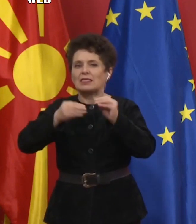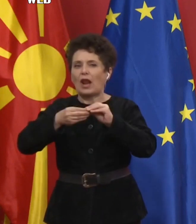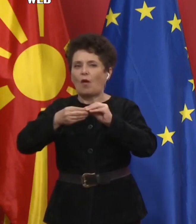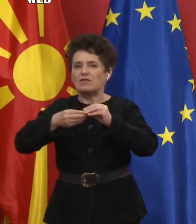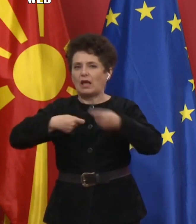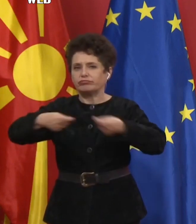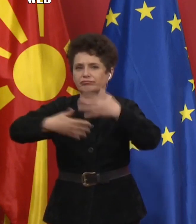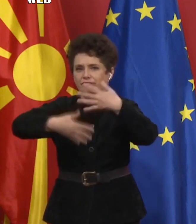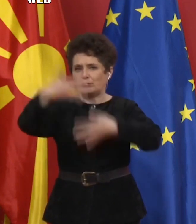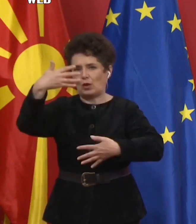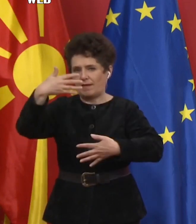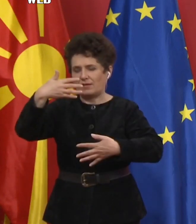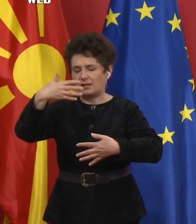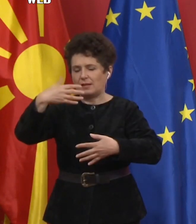објекти.